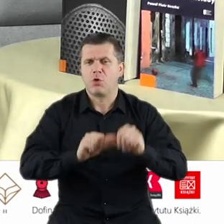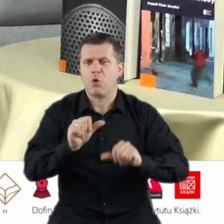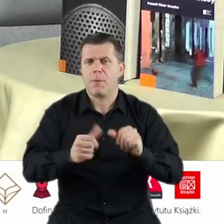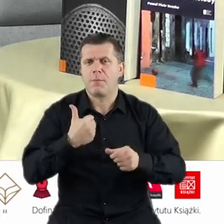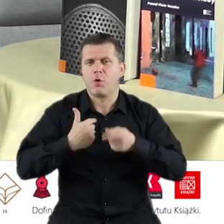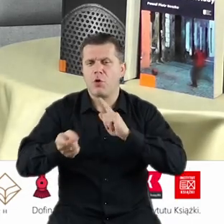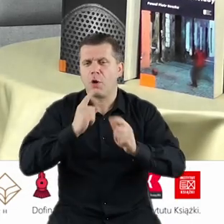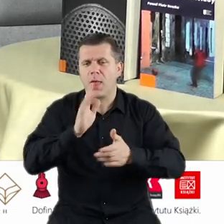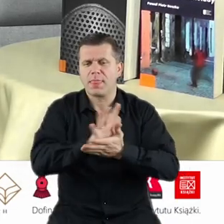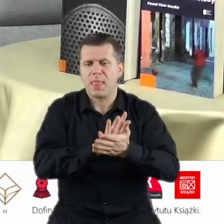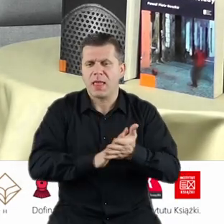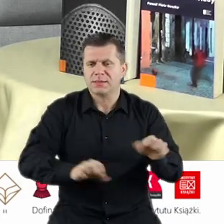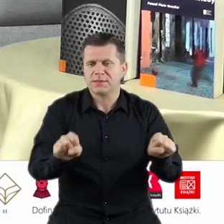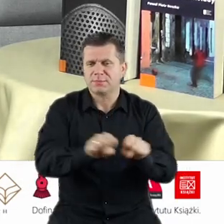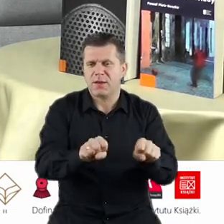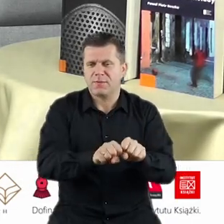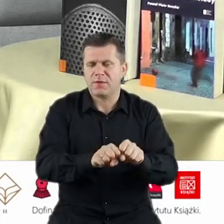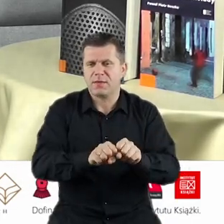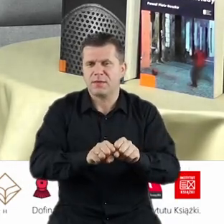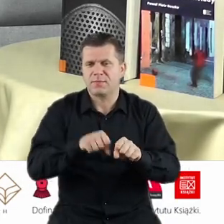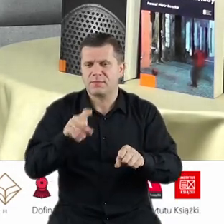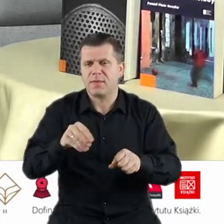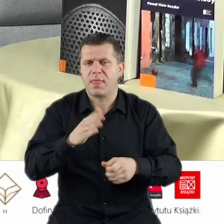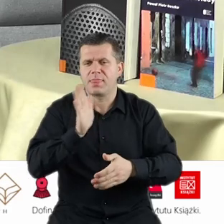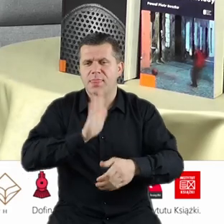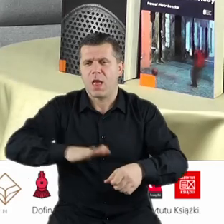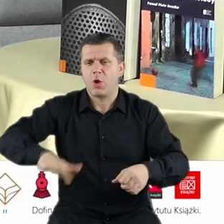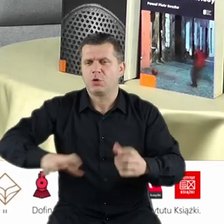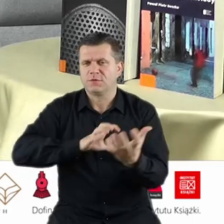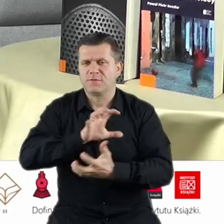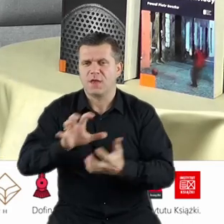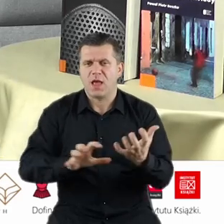2007 roku. Rozmawialiśmy o tekście Sprawiedliwych wśród Narodów Świata.